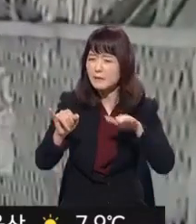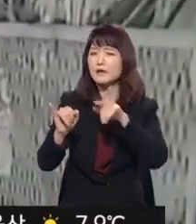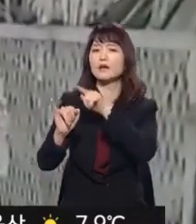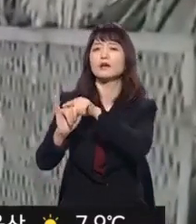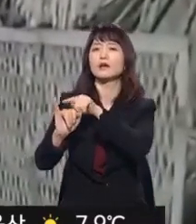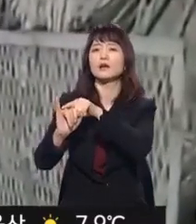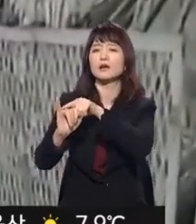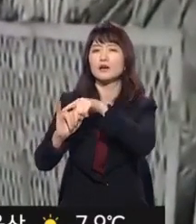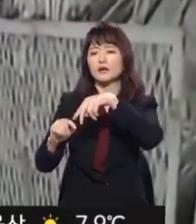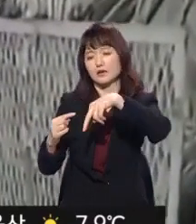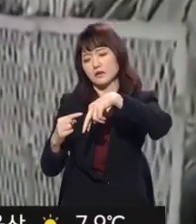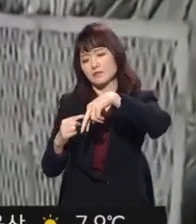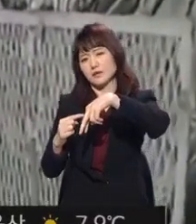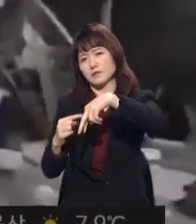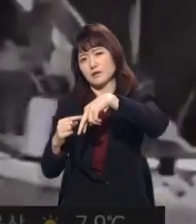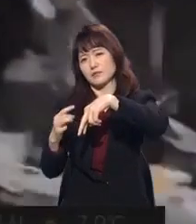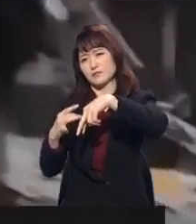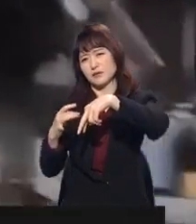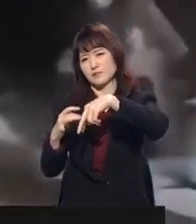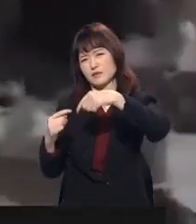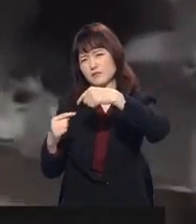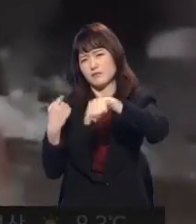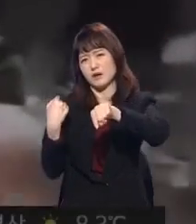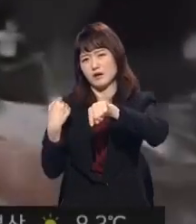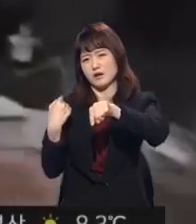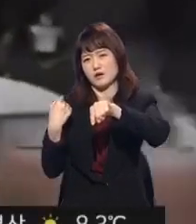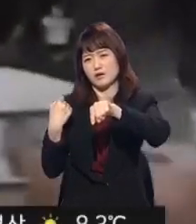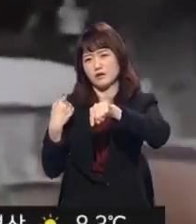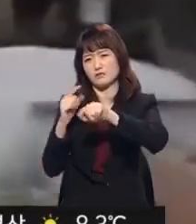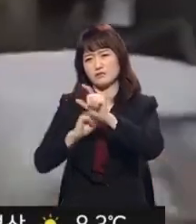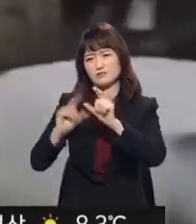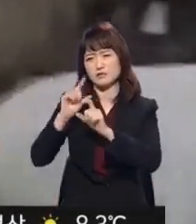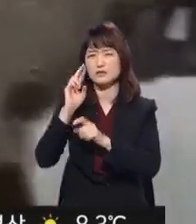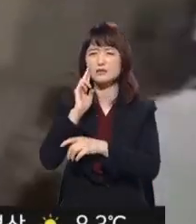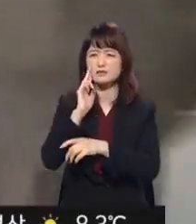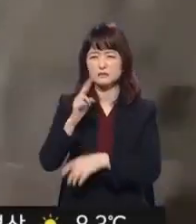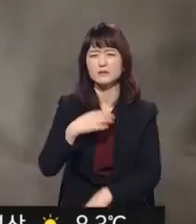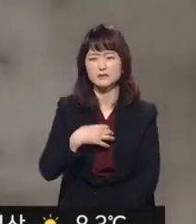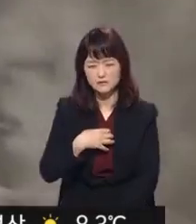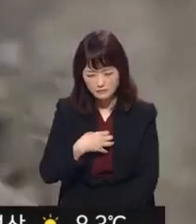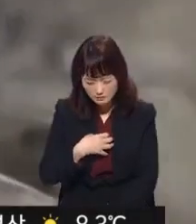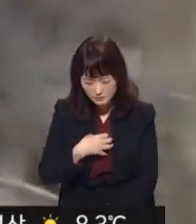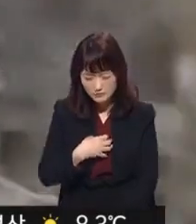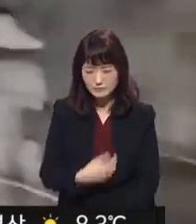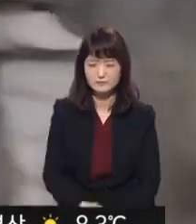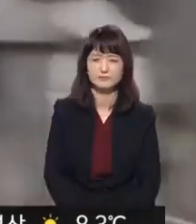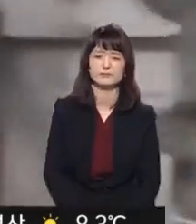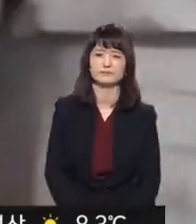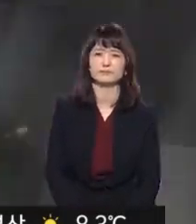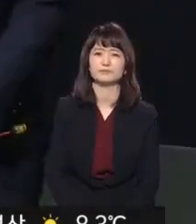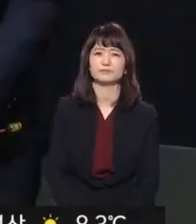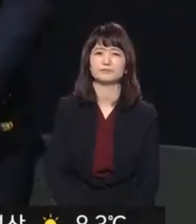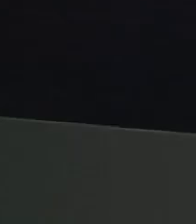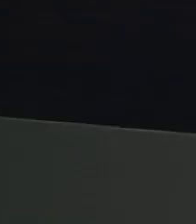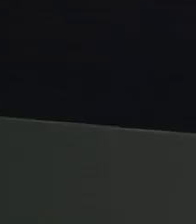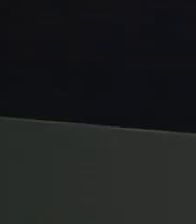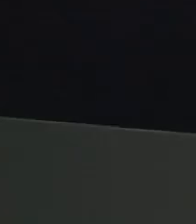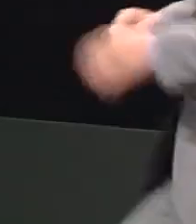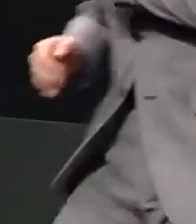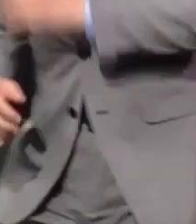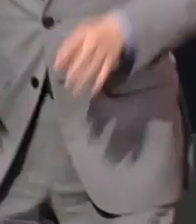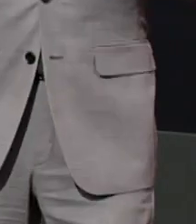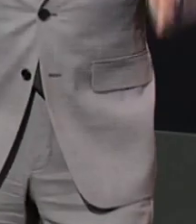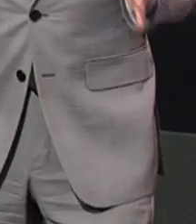골절이 있는 거 같아서 혹시 더 크게 다치실까봐 그게 또 무엇보다 가장 걱정이라고 하네요 그렇군요 알겠습니다